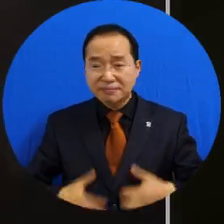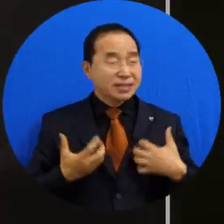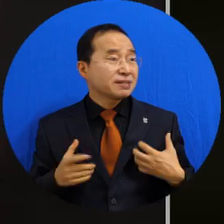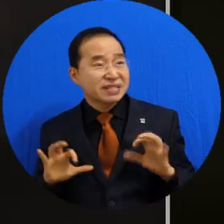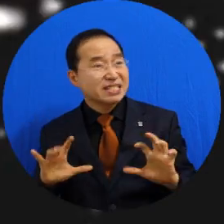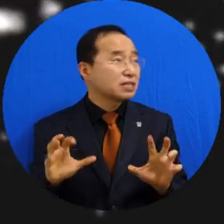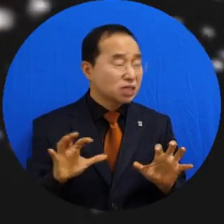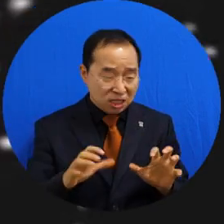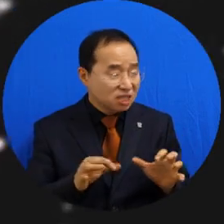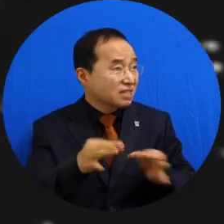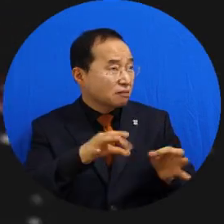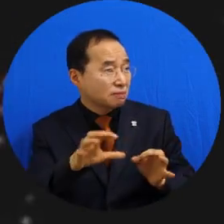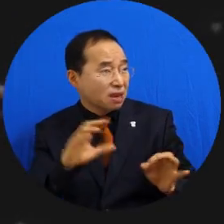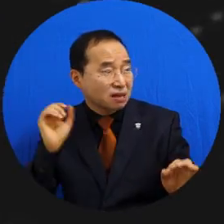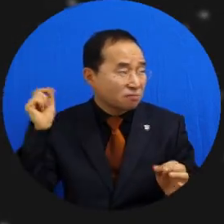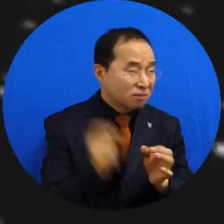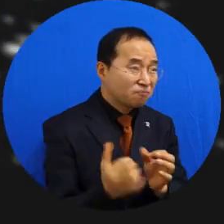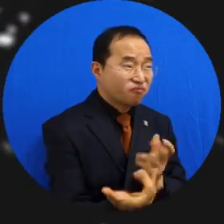약탈하기 시작했습니다.